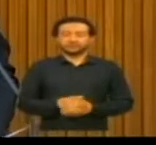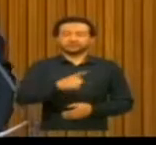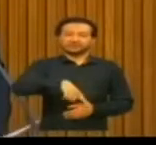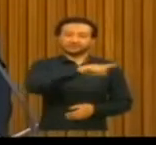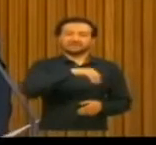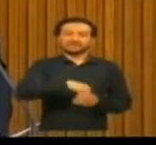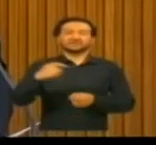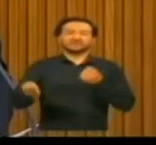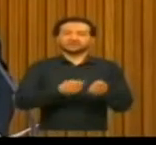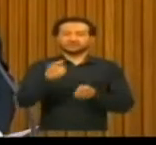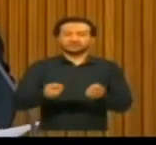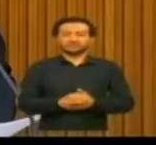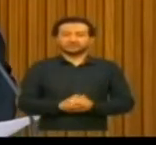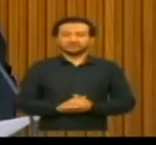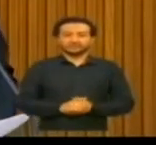için çalıştı.